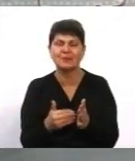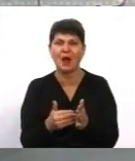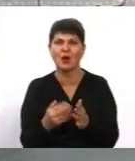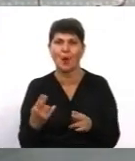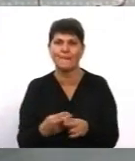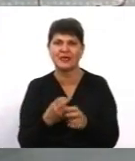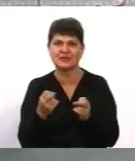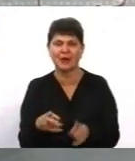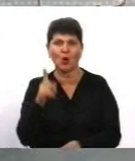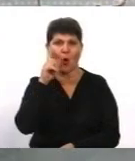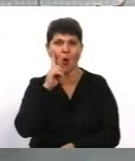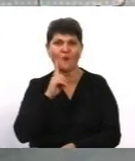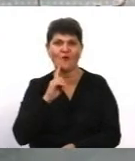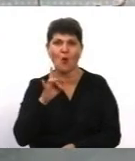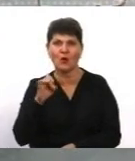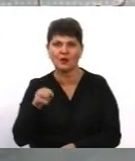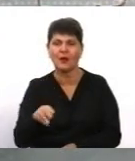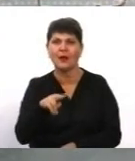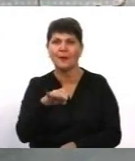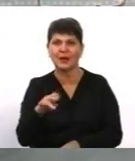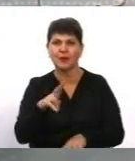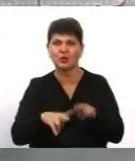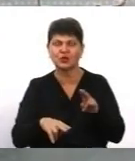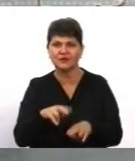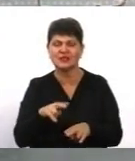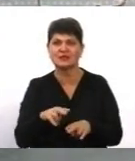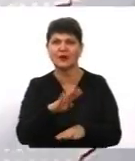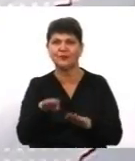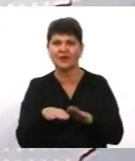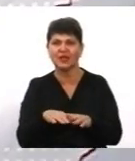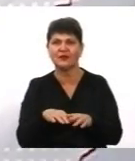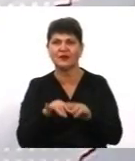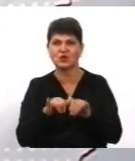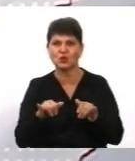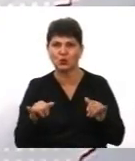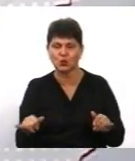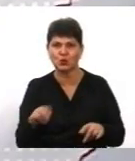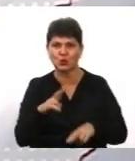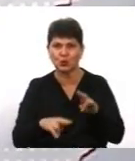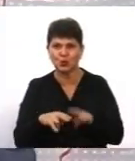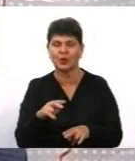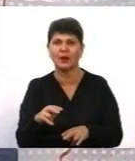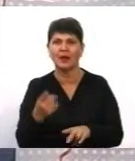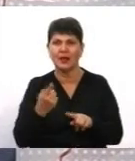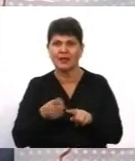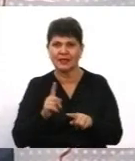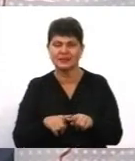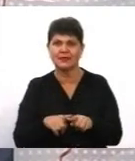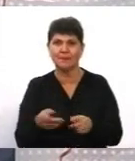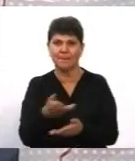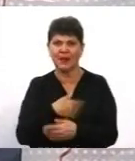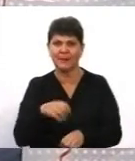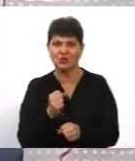для при будівництві інфраструктури для велосипедистів, і ми працюємо над тим. В 11-му році у